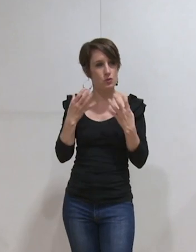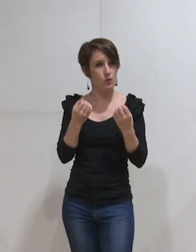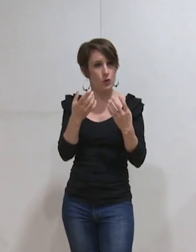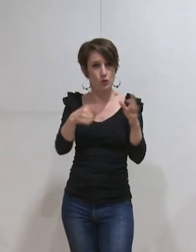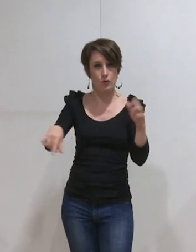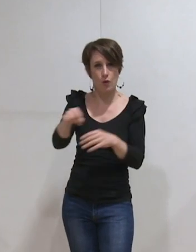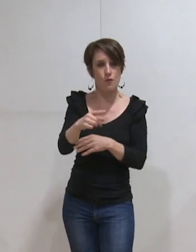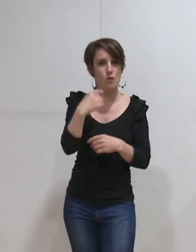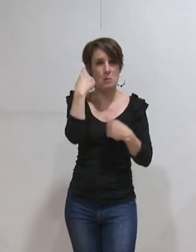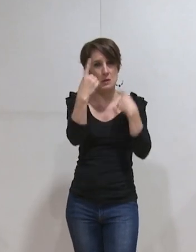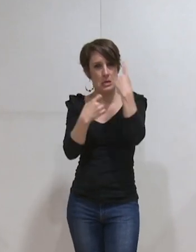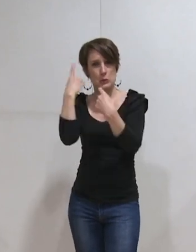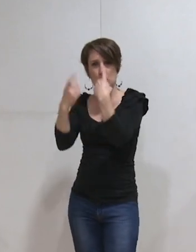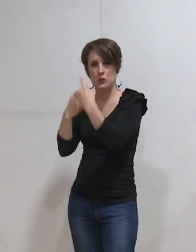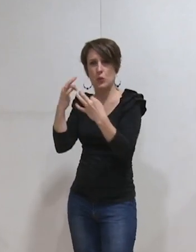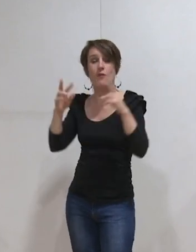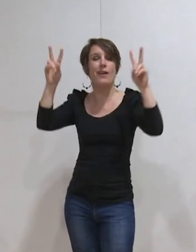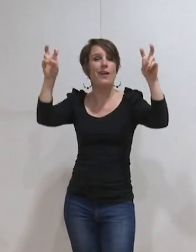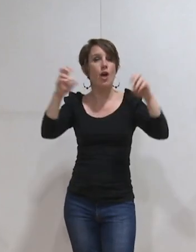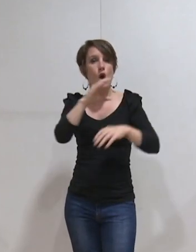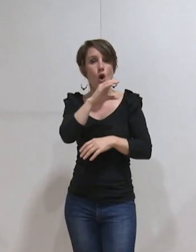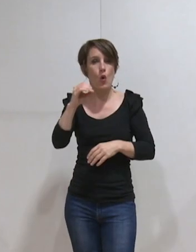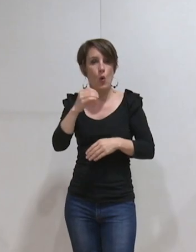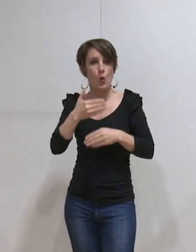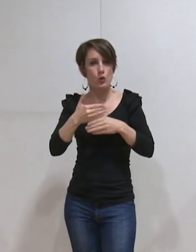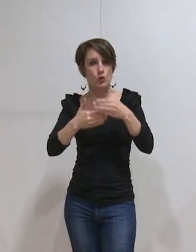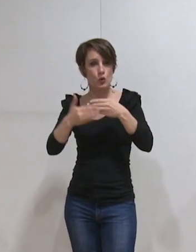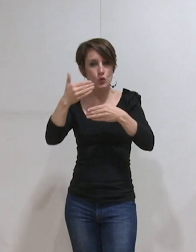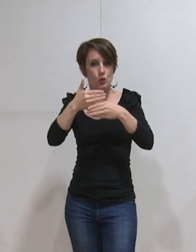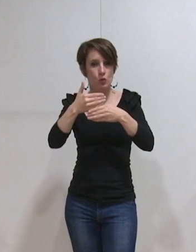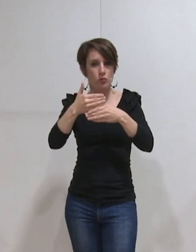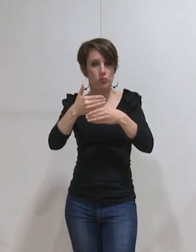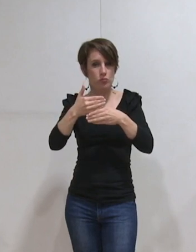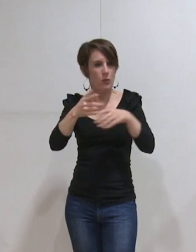la coconstruction des incompréhensions